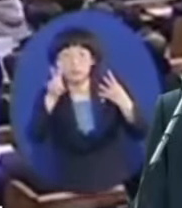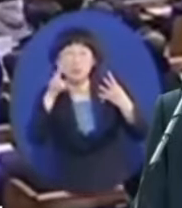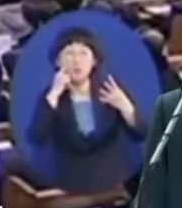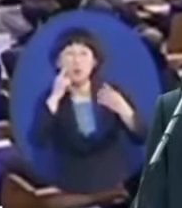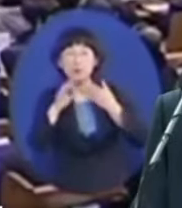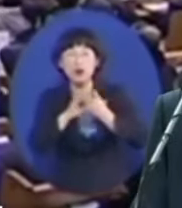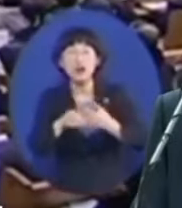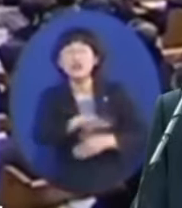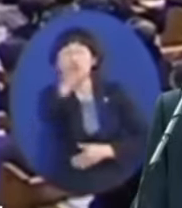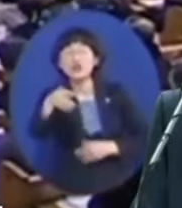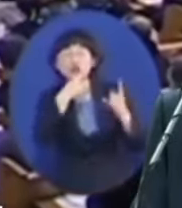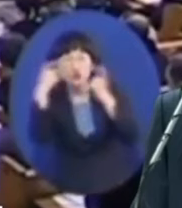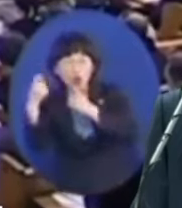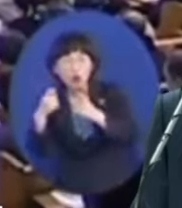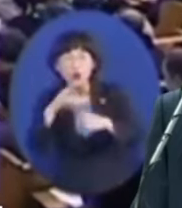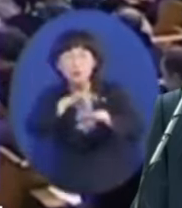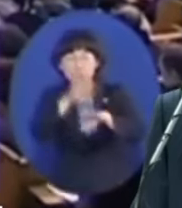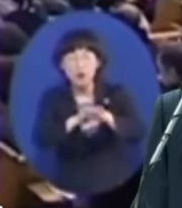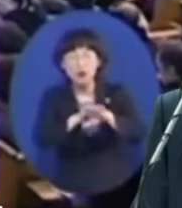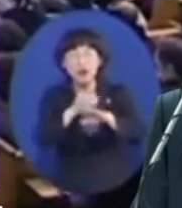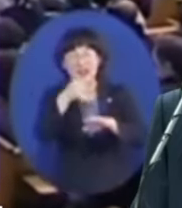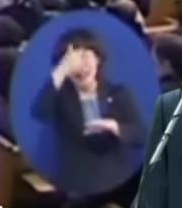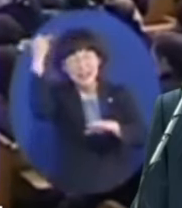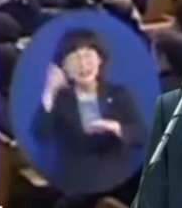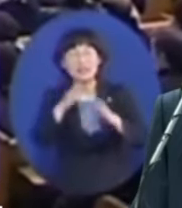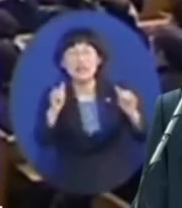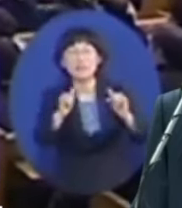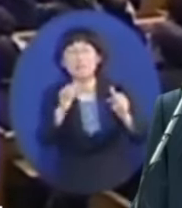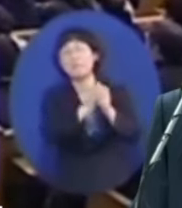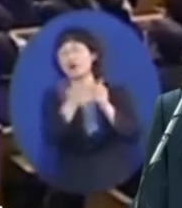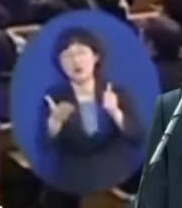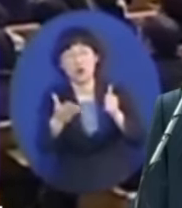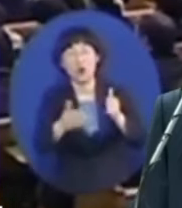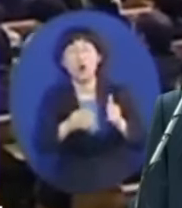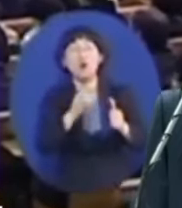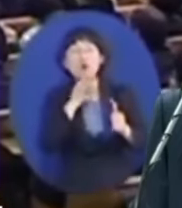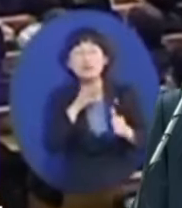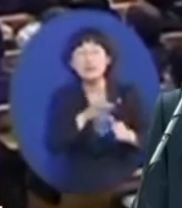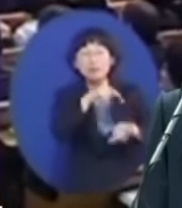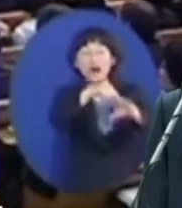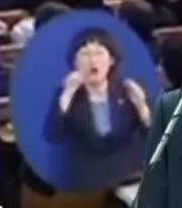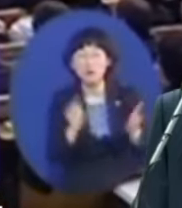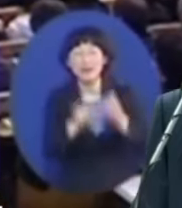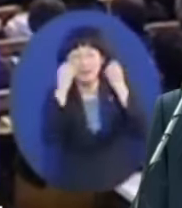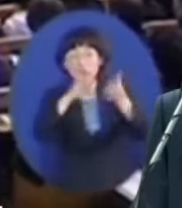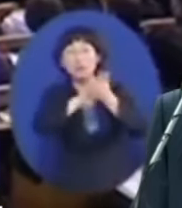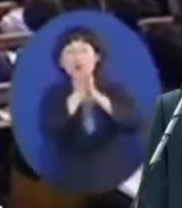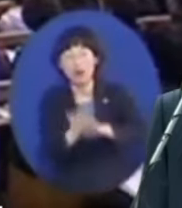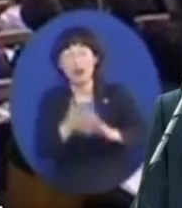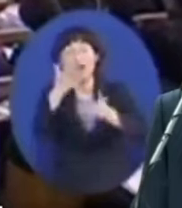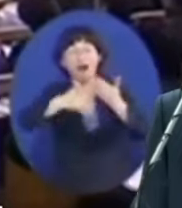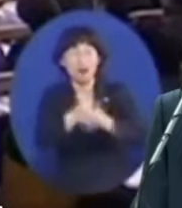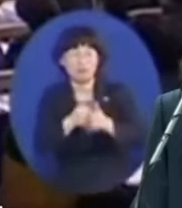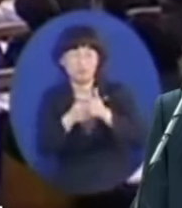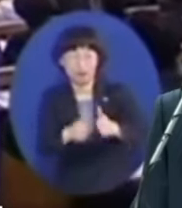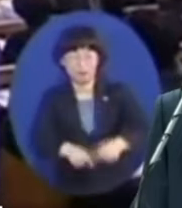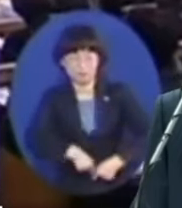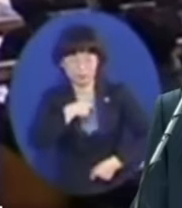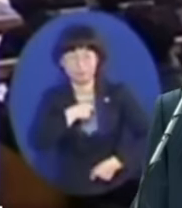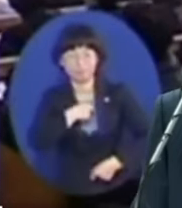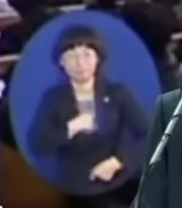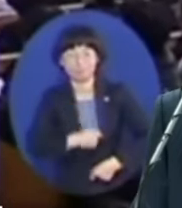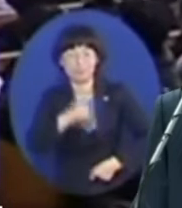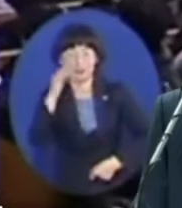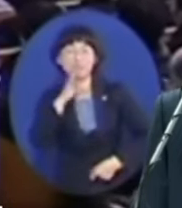유혹의 욕심을 따라 썩어져가는 구습을 따르는 옛사람을 벗어버리고 오직 너희의 심령이 새롭게 되어 하나님을 따라 의와 진리의